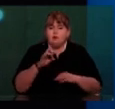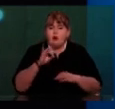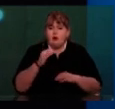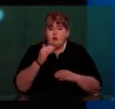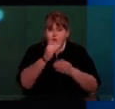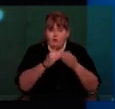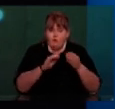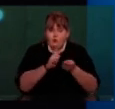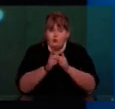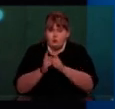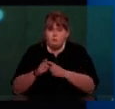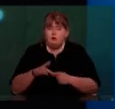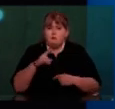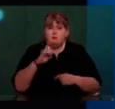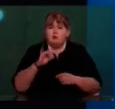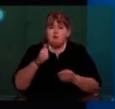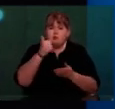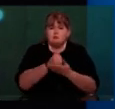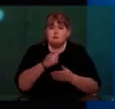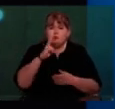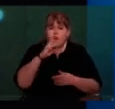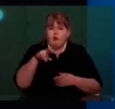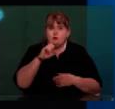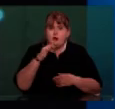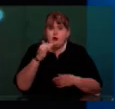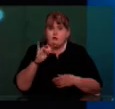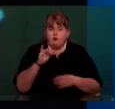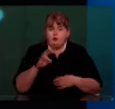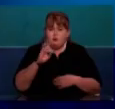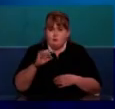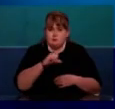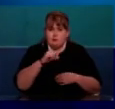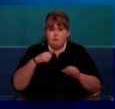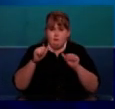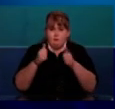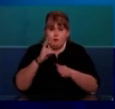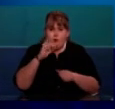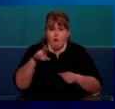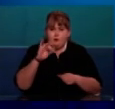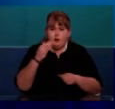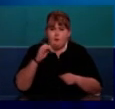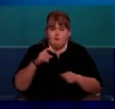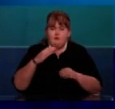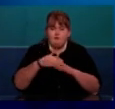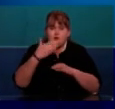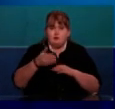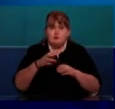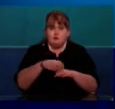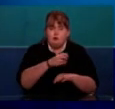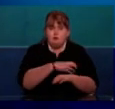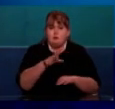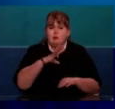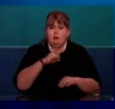президенте Каддафи. Однако сама фигура Каддафи во внешней политике